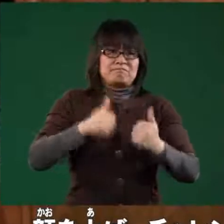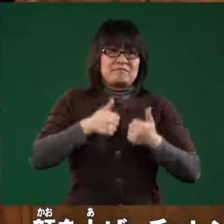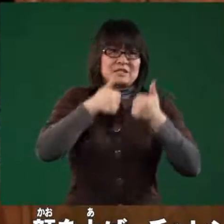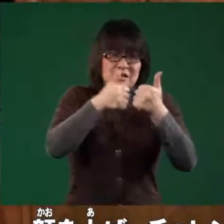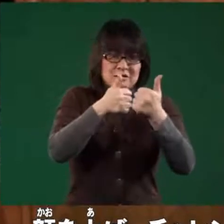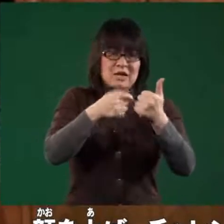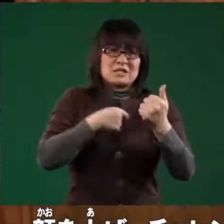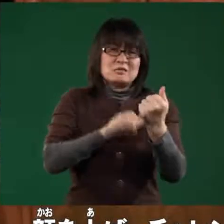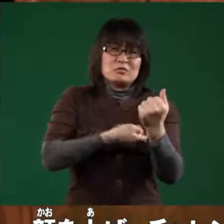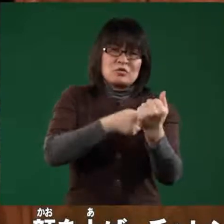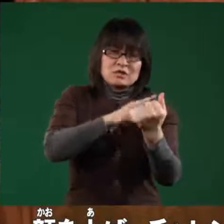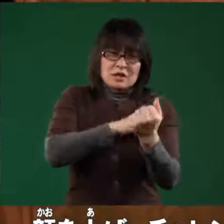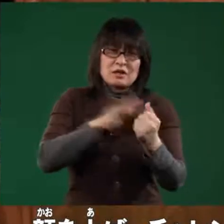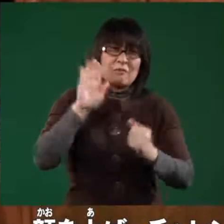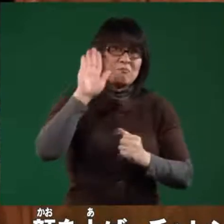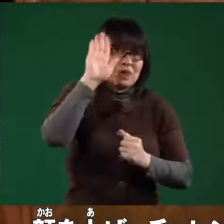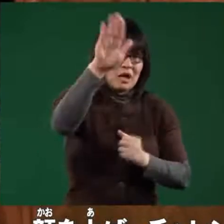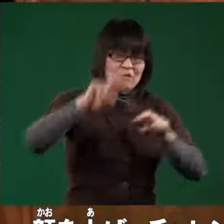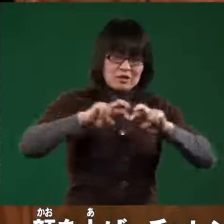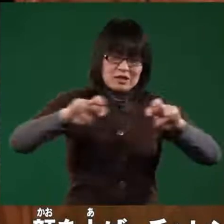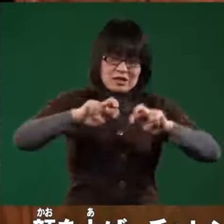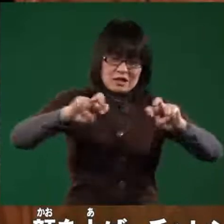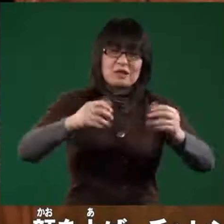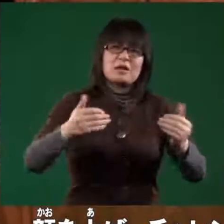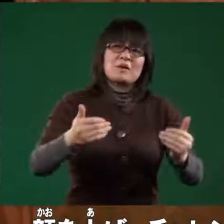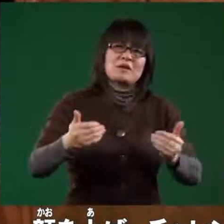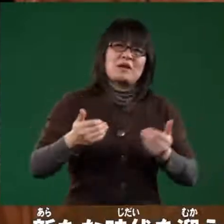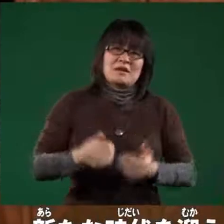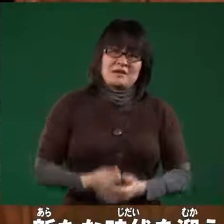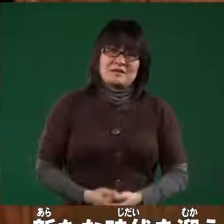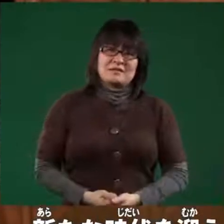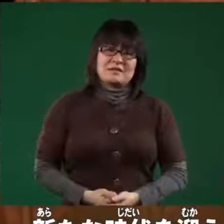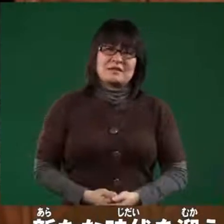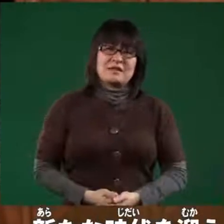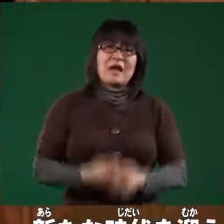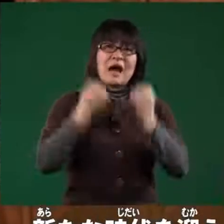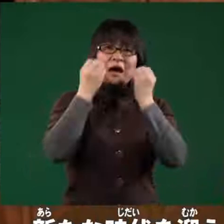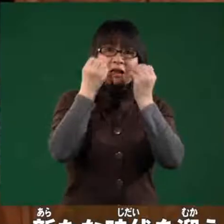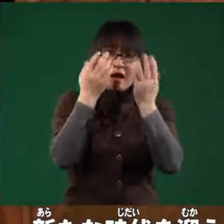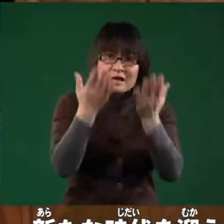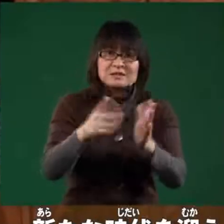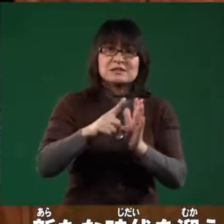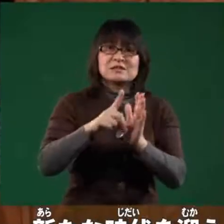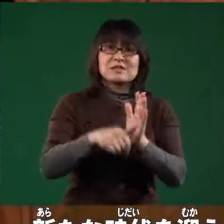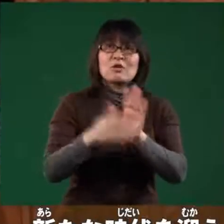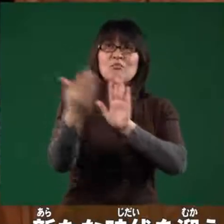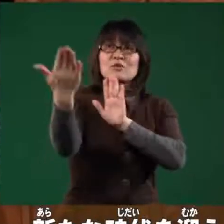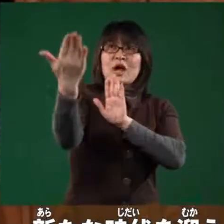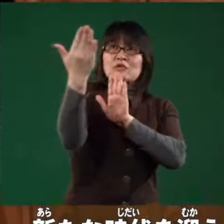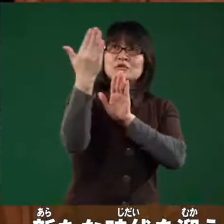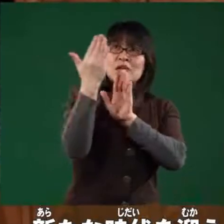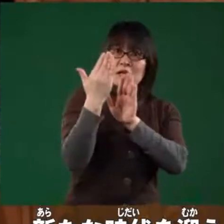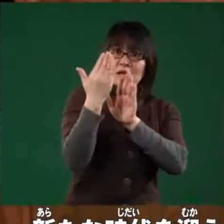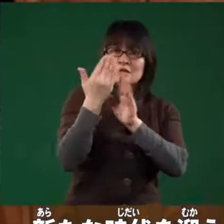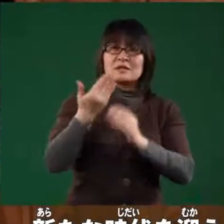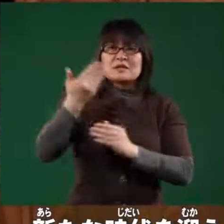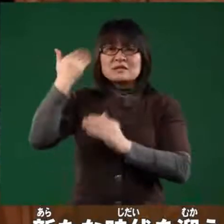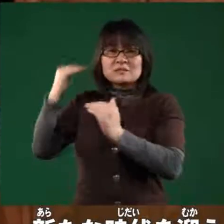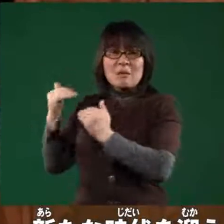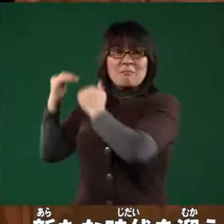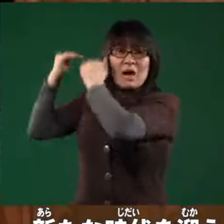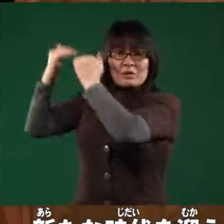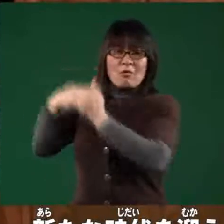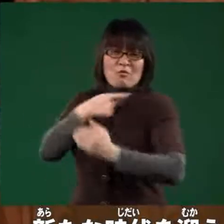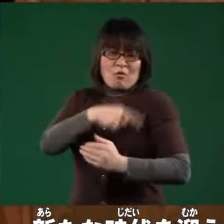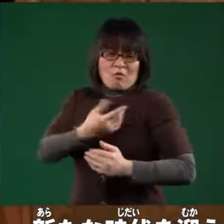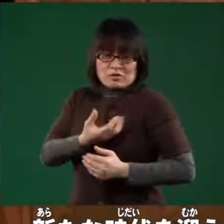来を切り開いていかなければなりません。新たな時代を迎えるにあたり、先人の志を思